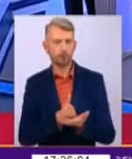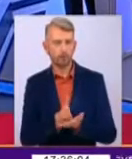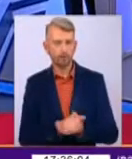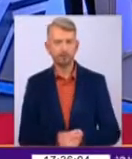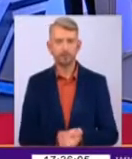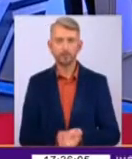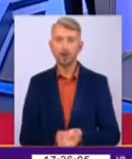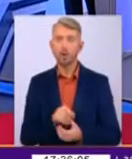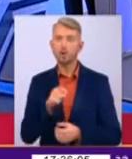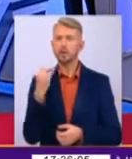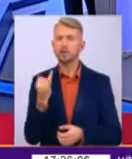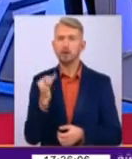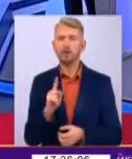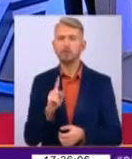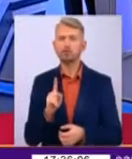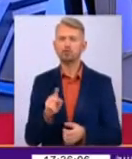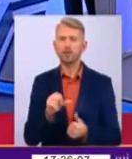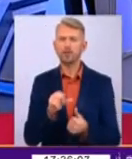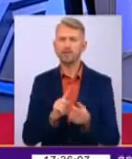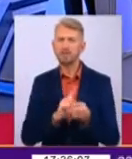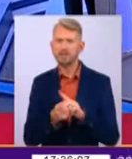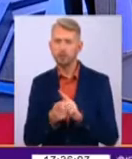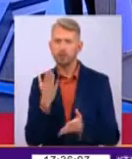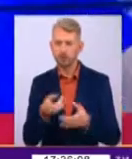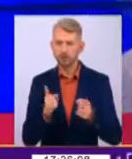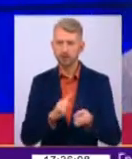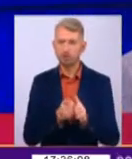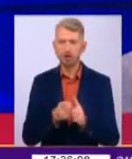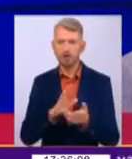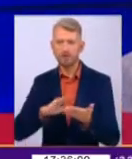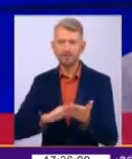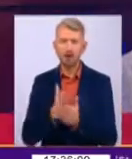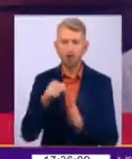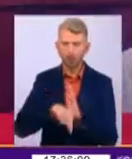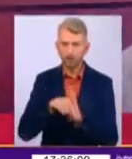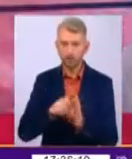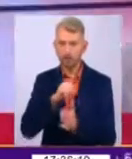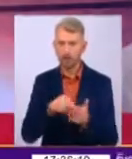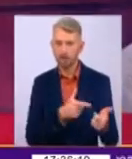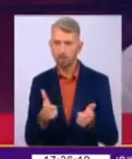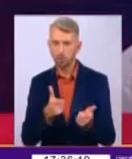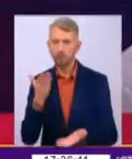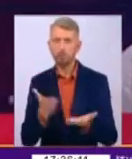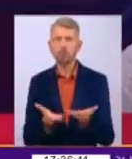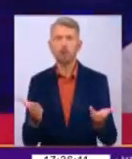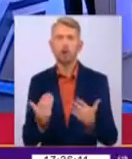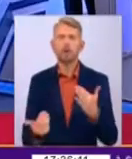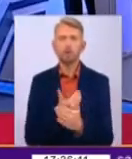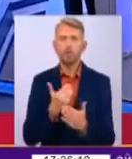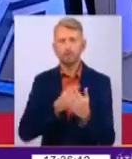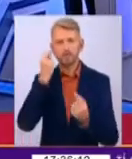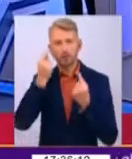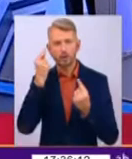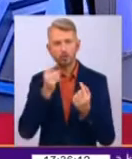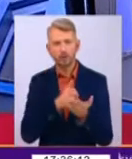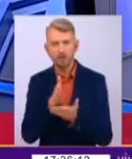Тут, власне, цікаво, що саме змінилося, якщо дійсно змінилося якісно в питанні підготовці. Можливо, якісь нові там психологічні